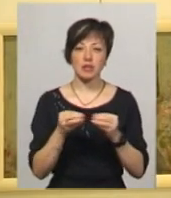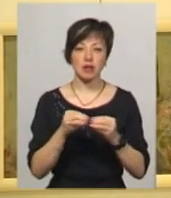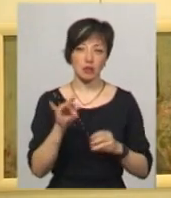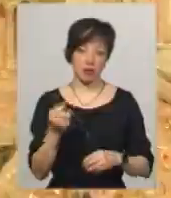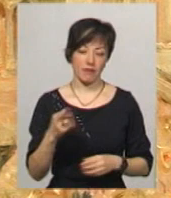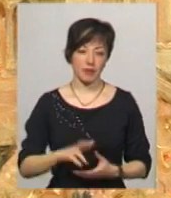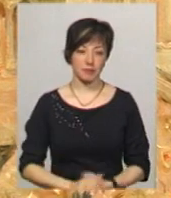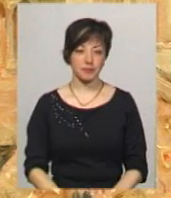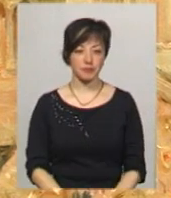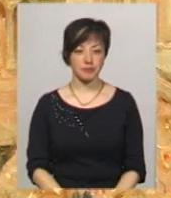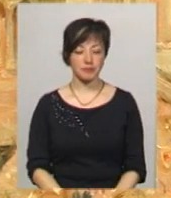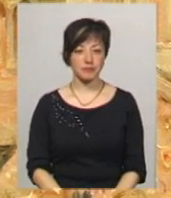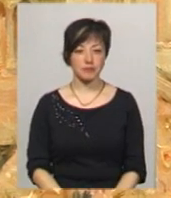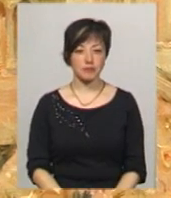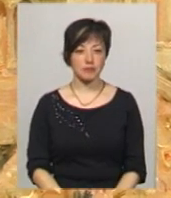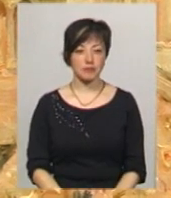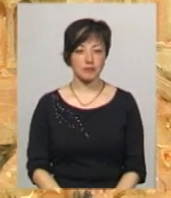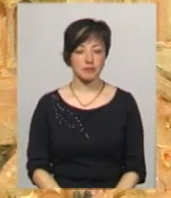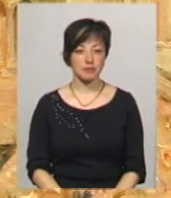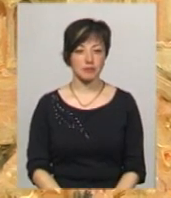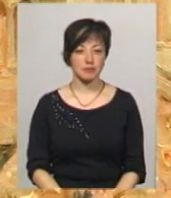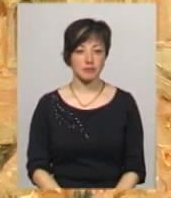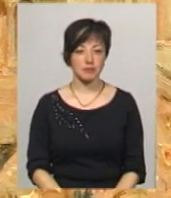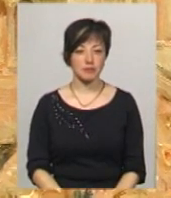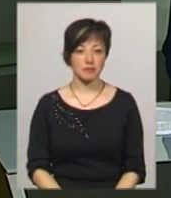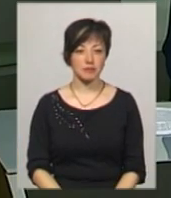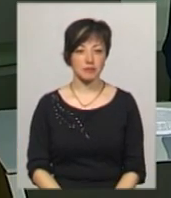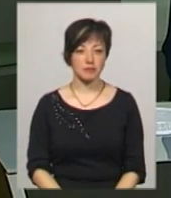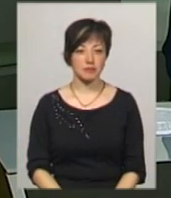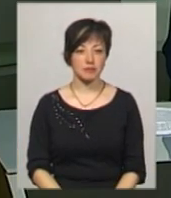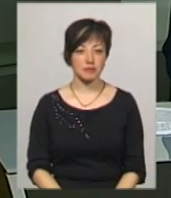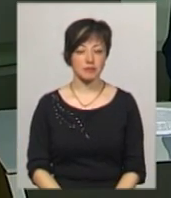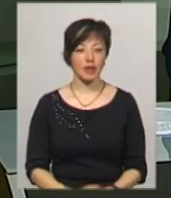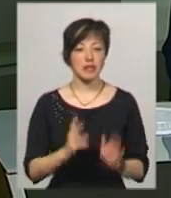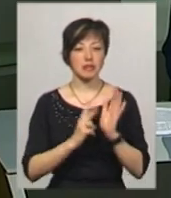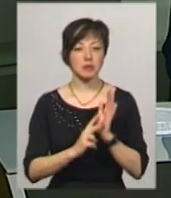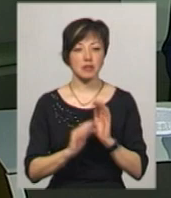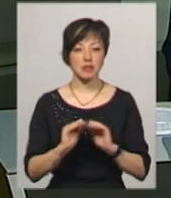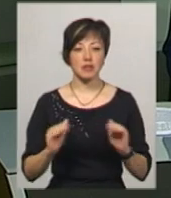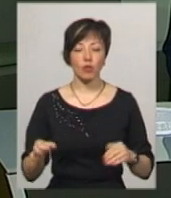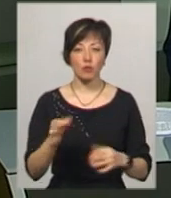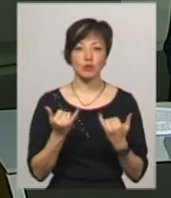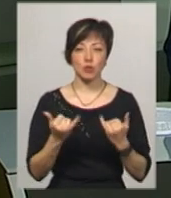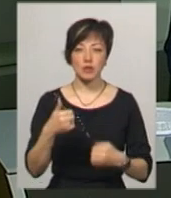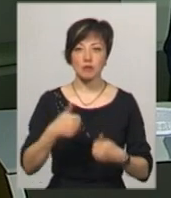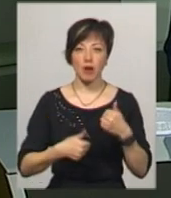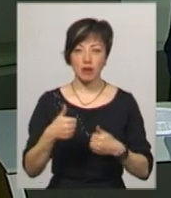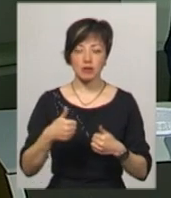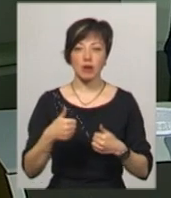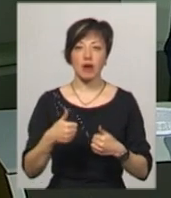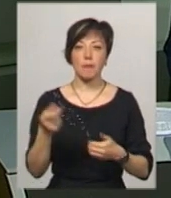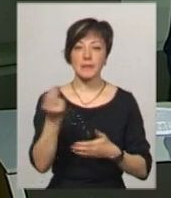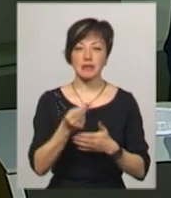травня. Тетяна Ворожцова, Дем'ян Цегольник, новини Поділля, Центр. 70 школярів області сьогодні змагаються у